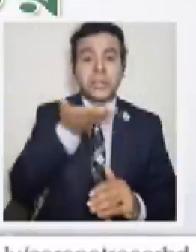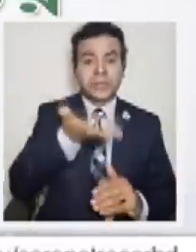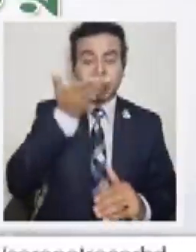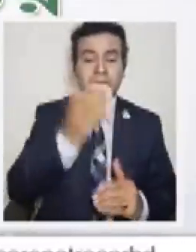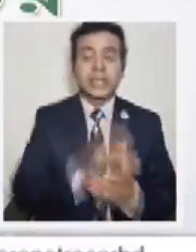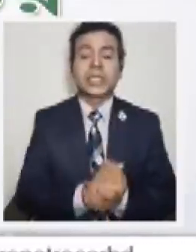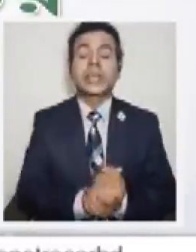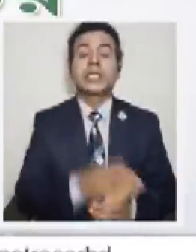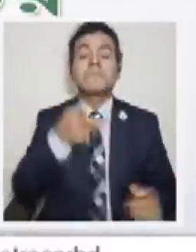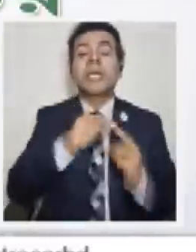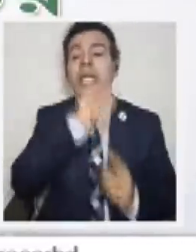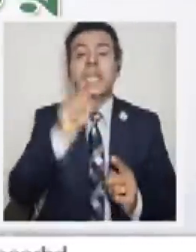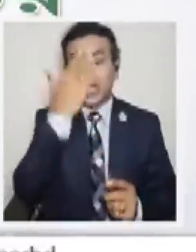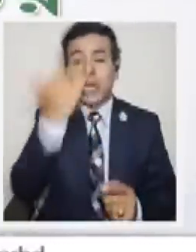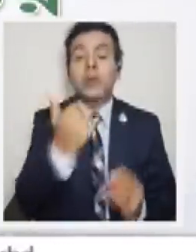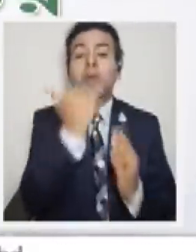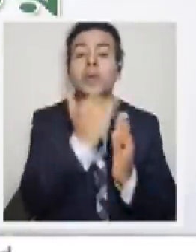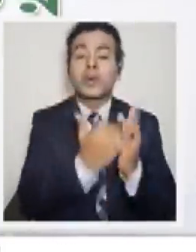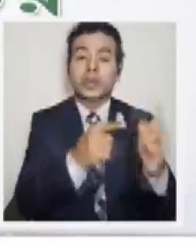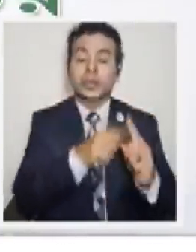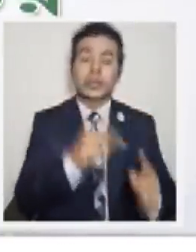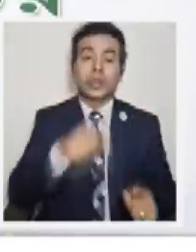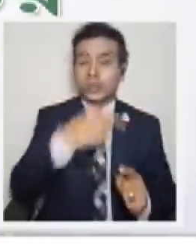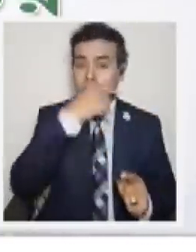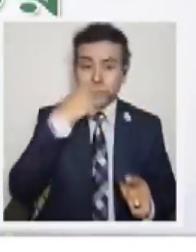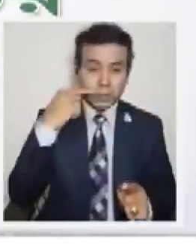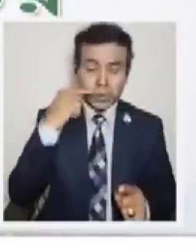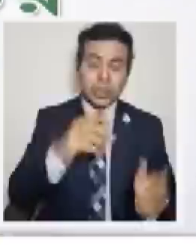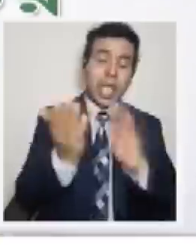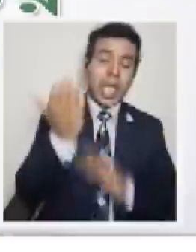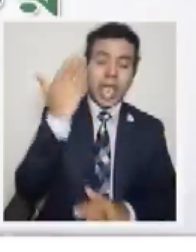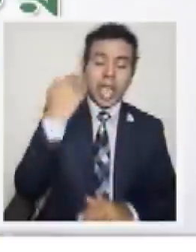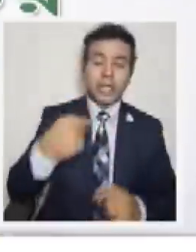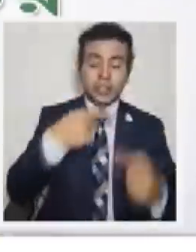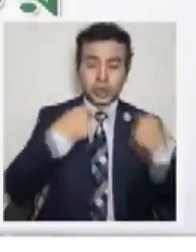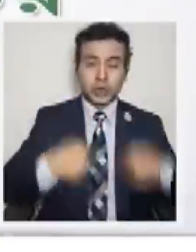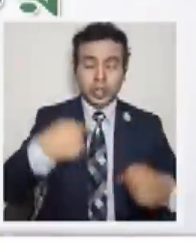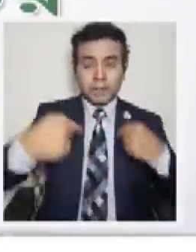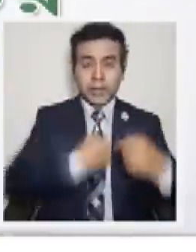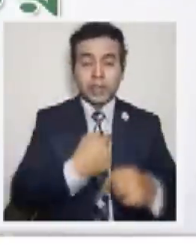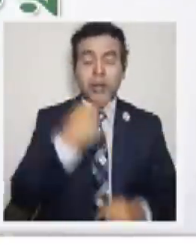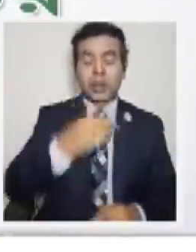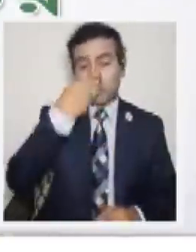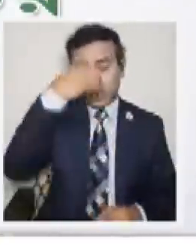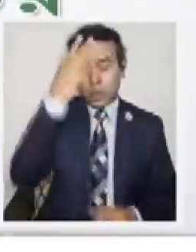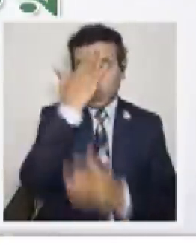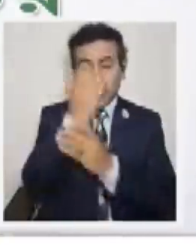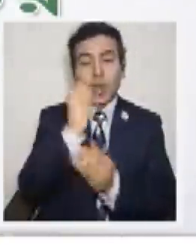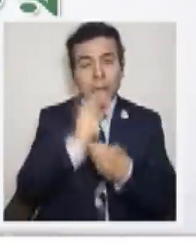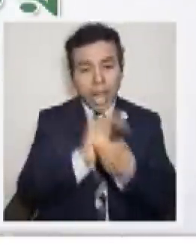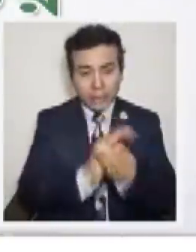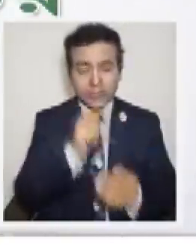এটা আরও গুরুতর হওয়া, মৃত্যু হার বেশি, মৃত্যু ঝুঁকি বেশি হওয়ার কারণগুলো হলো যে পুরুষরা পূর্ব